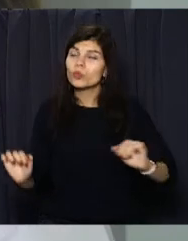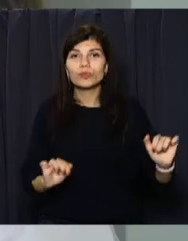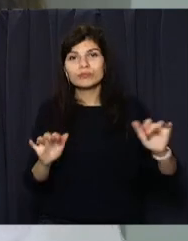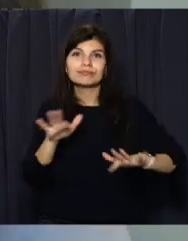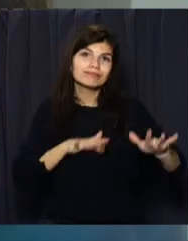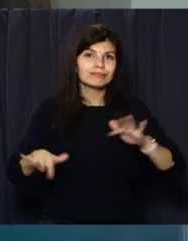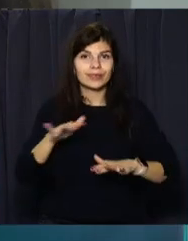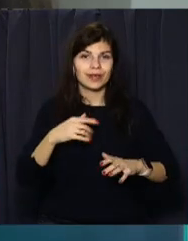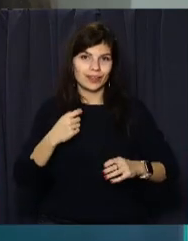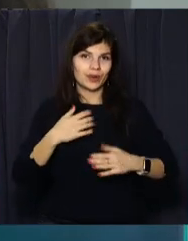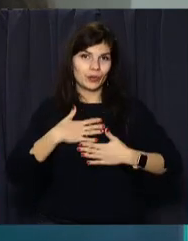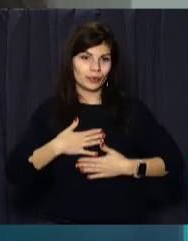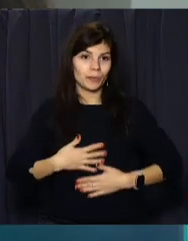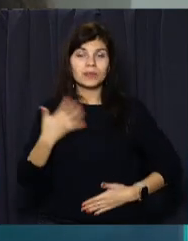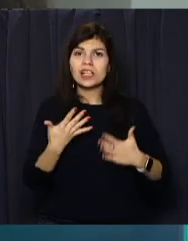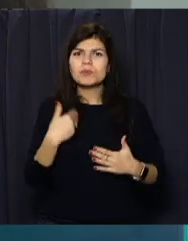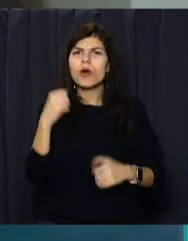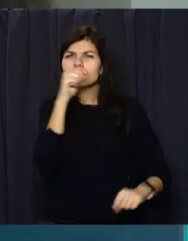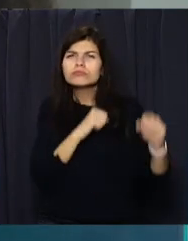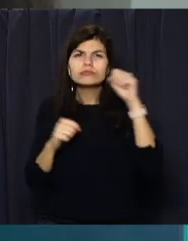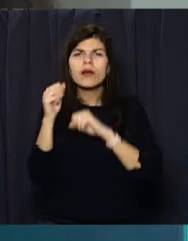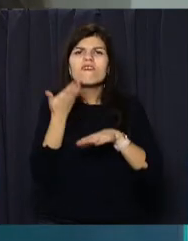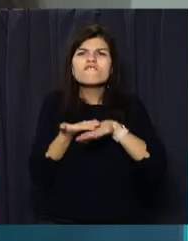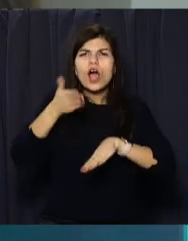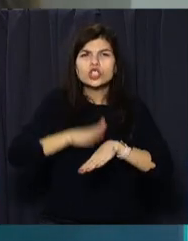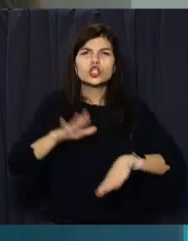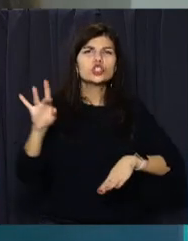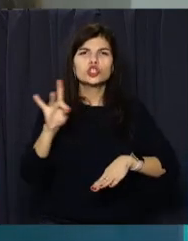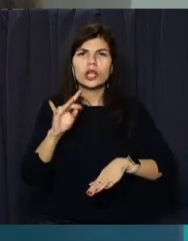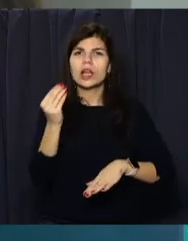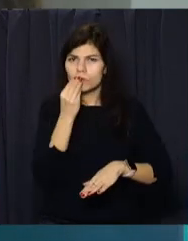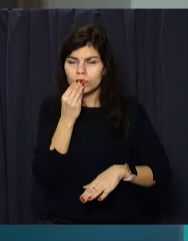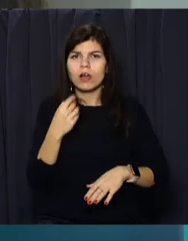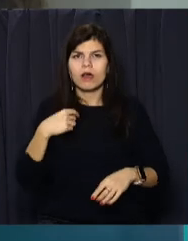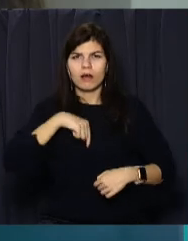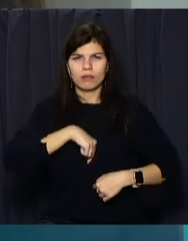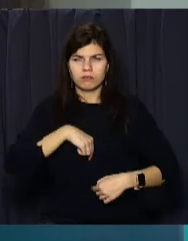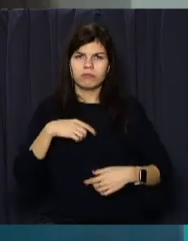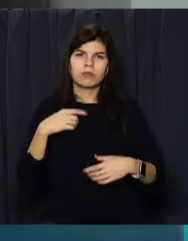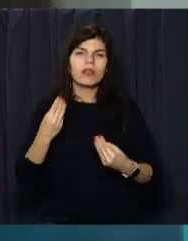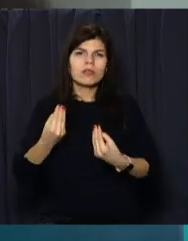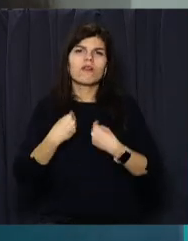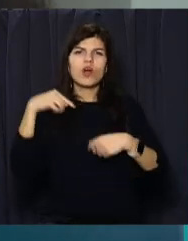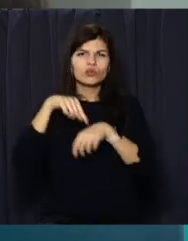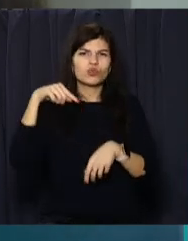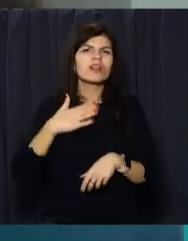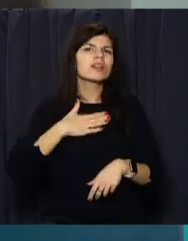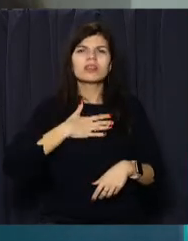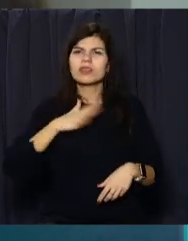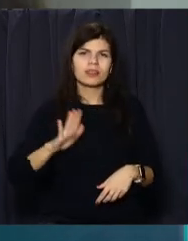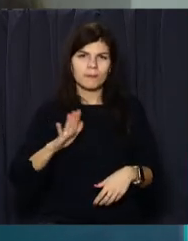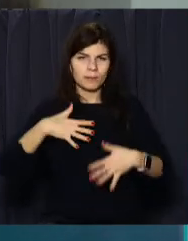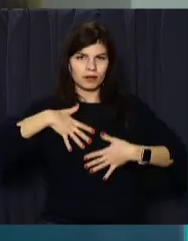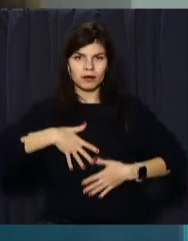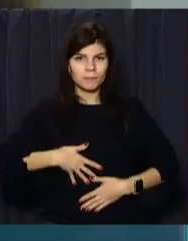ми наїдаємося багато жирної, важкої їжі, це нас перенасичує, дає нам відчуття